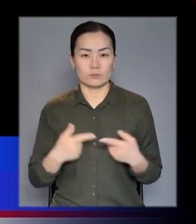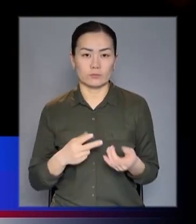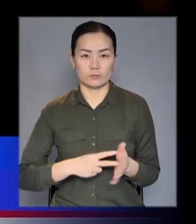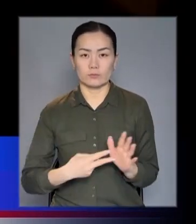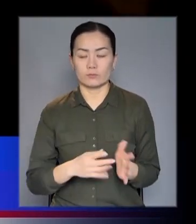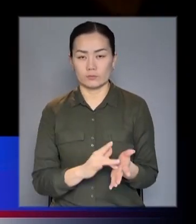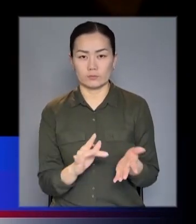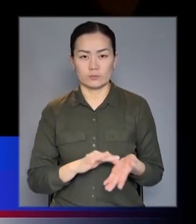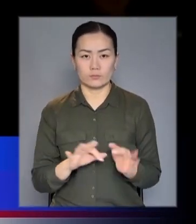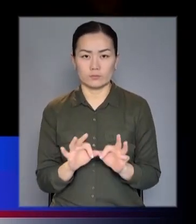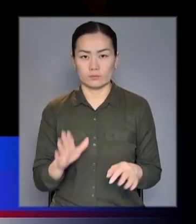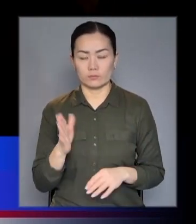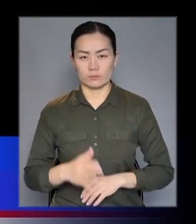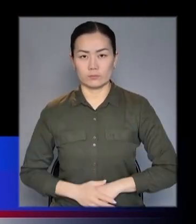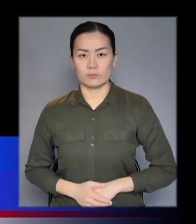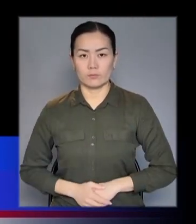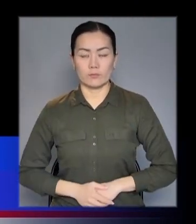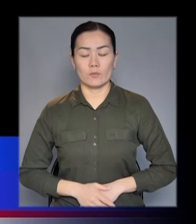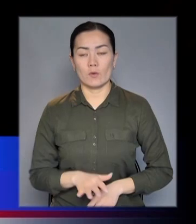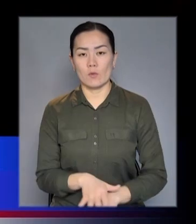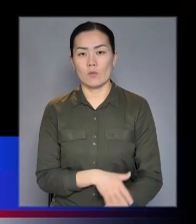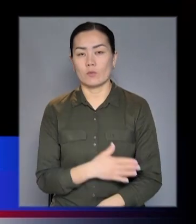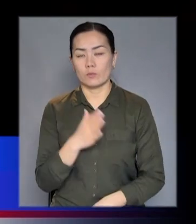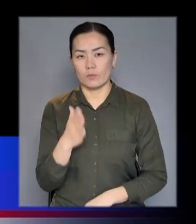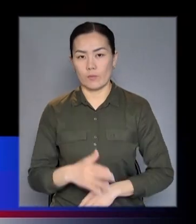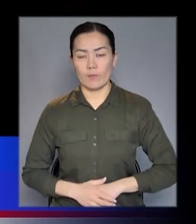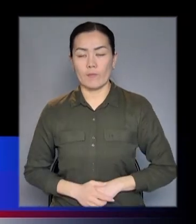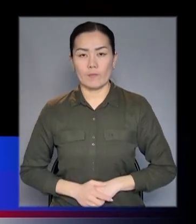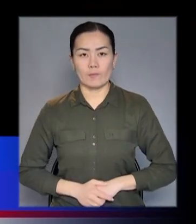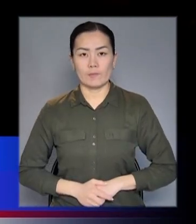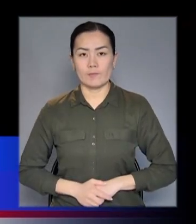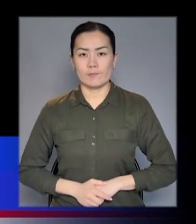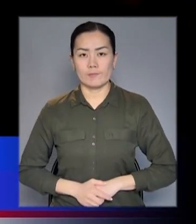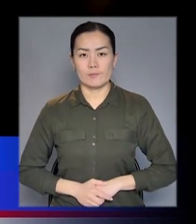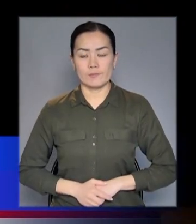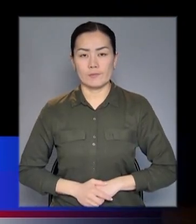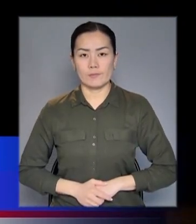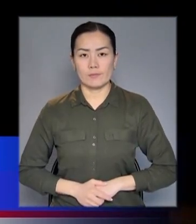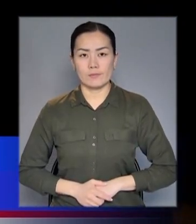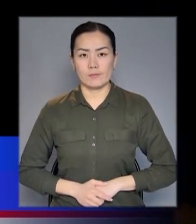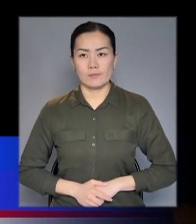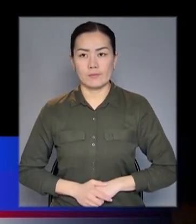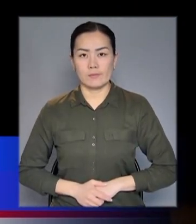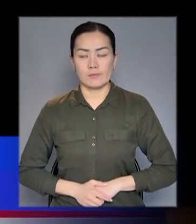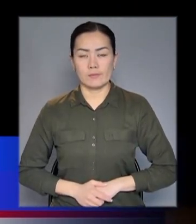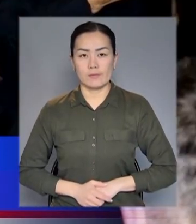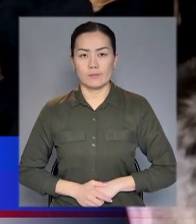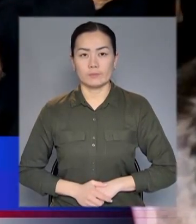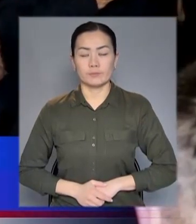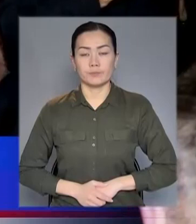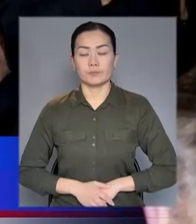бағасын айта алмаймын, уақытында айта алмаймын. Бірақ ұзақ уақытқа кетеді бұл кәріз жүйесін жасау, өкінішке орай. Үш жыл одан да көп болуы